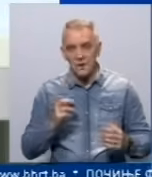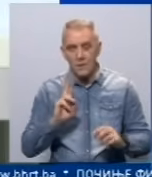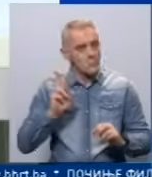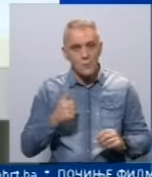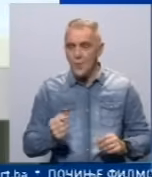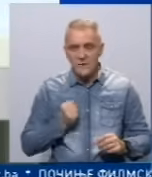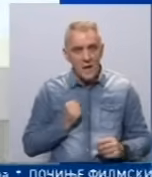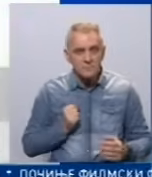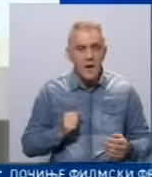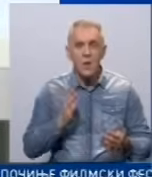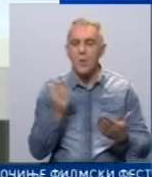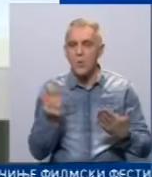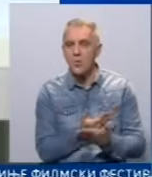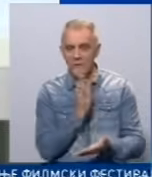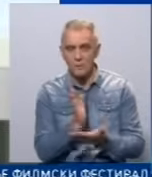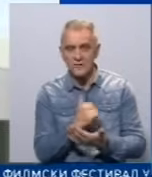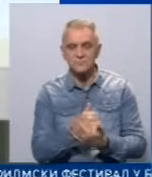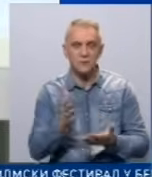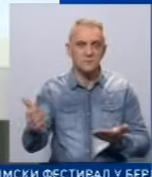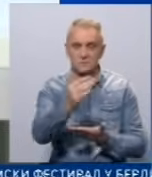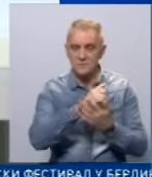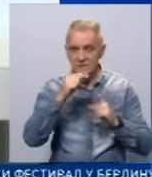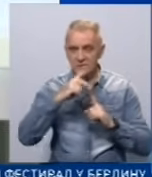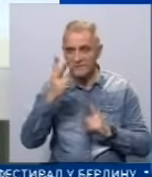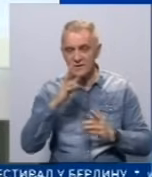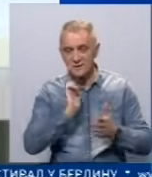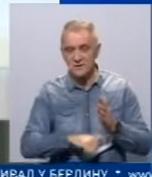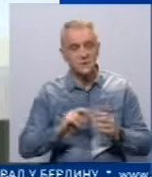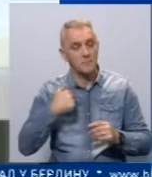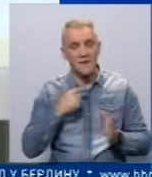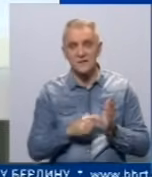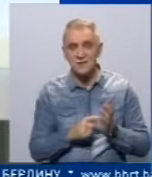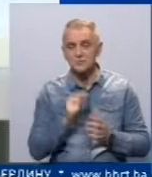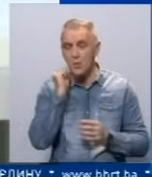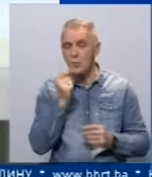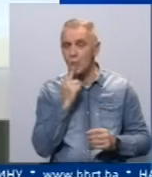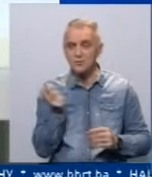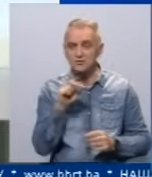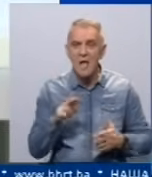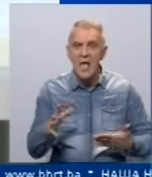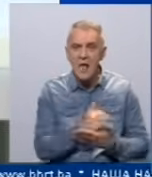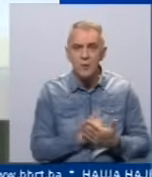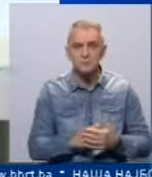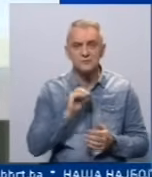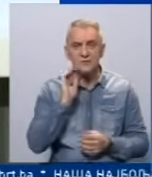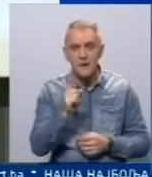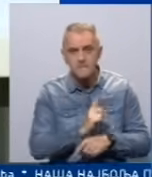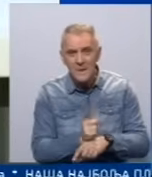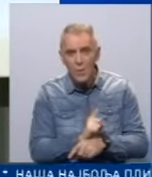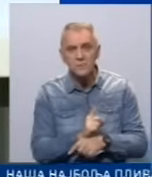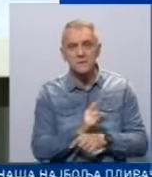raspodjele ubiranja takse. Insistirat ćemo da tamo dođu ljudi koji će ekonomski vaše minute